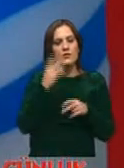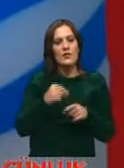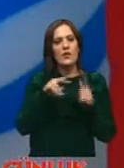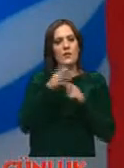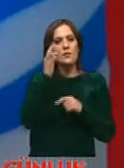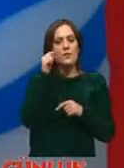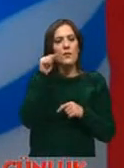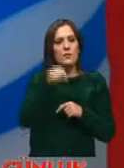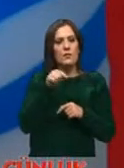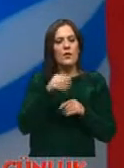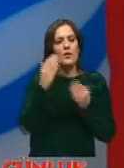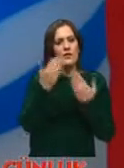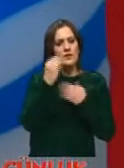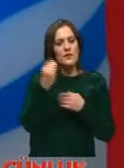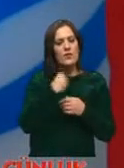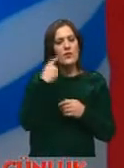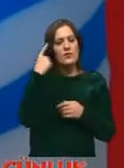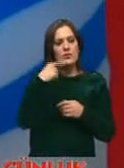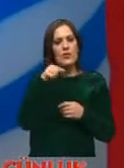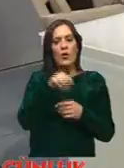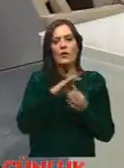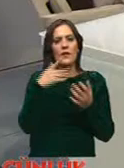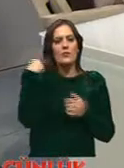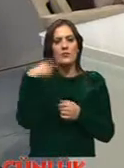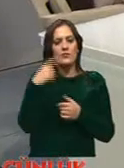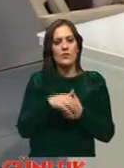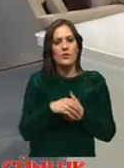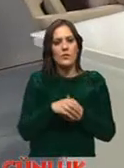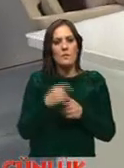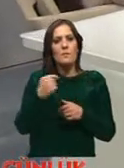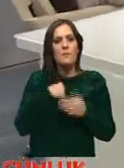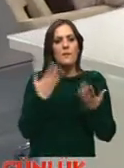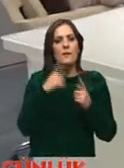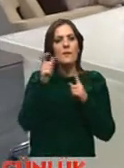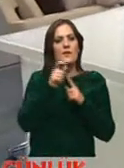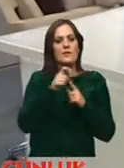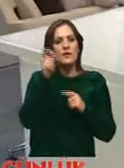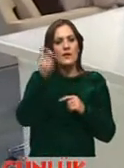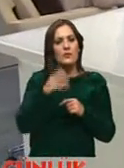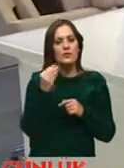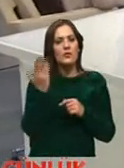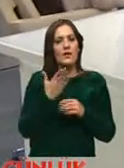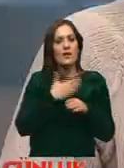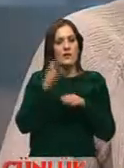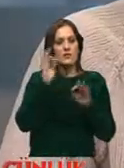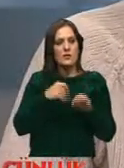Atilla Bey de böyle destekliyor. Acaba o ne düşünüyor? Ben tabii Çiğdem'den